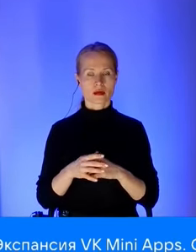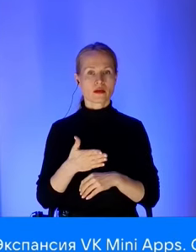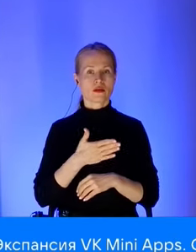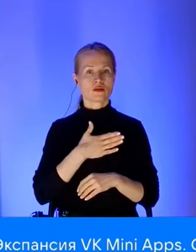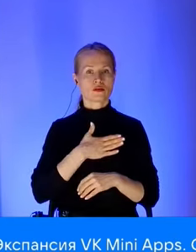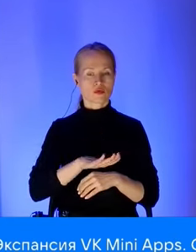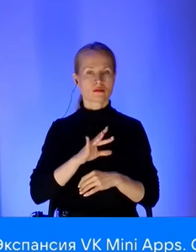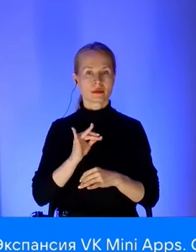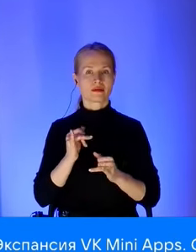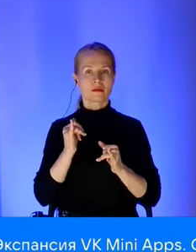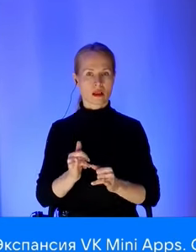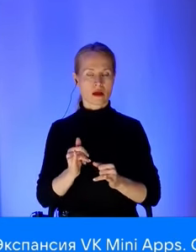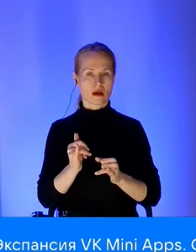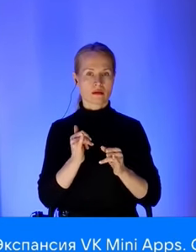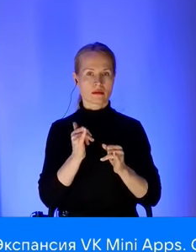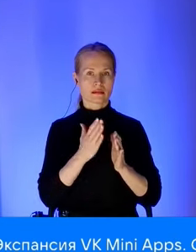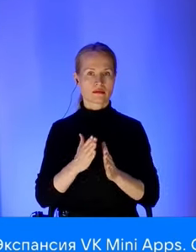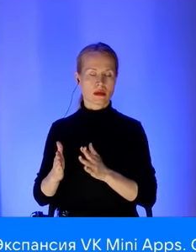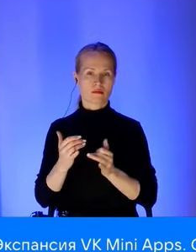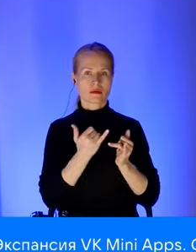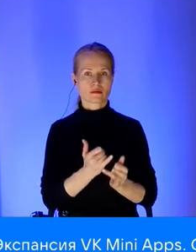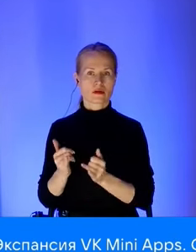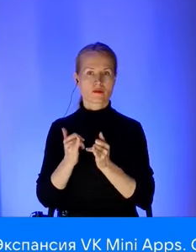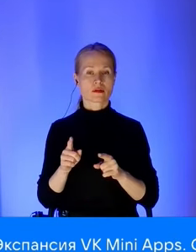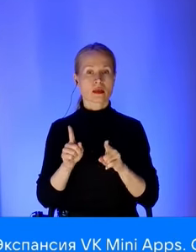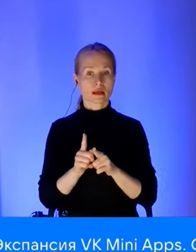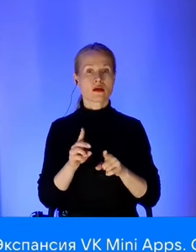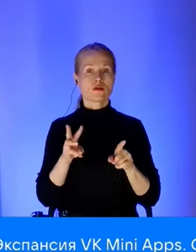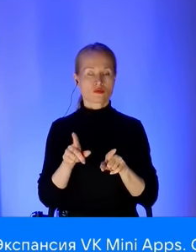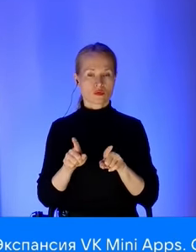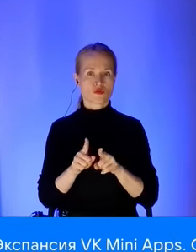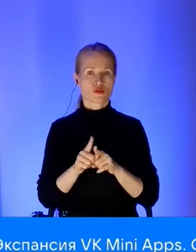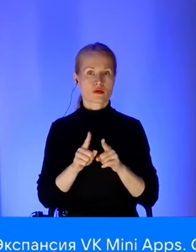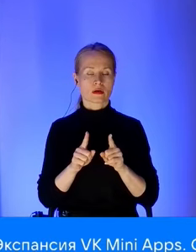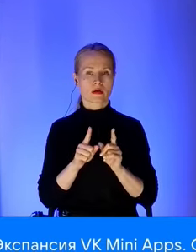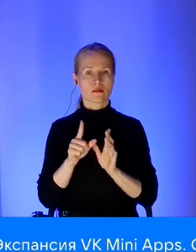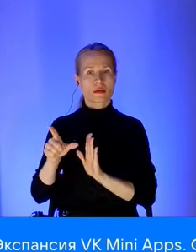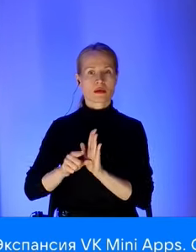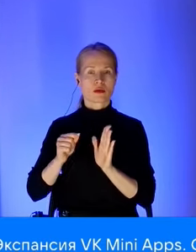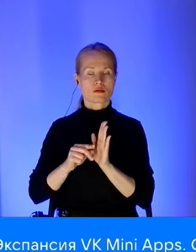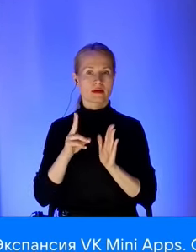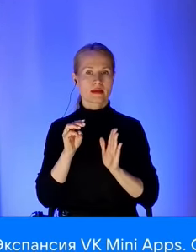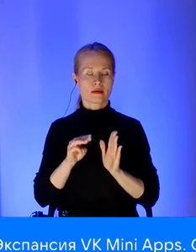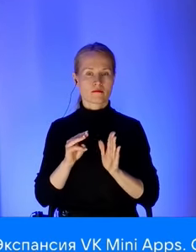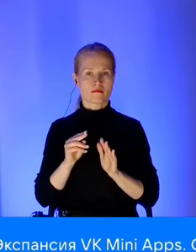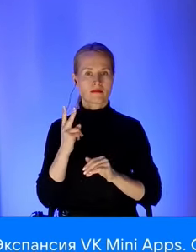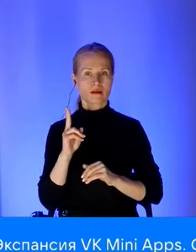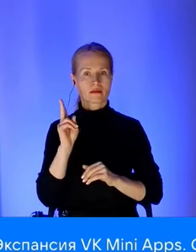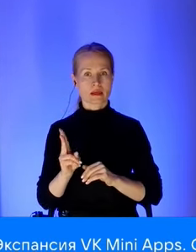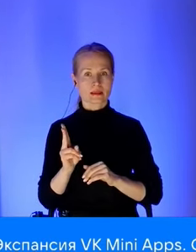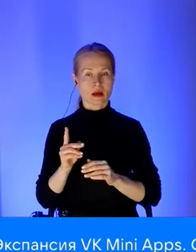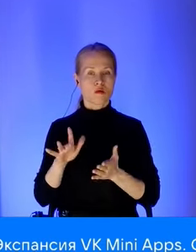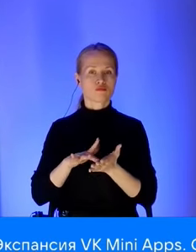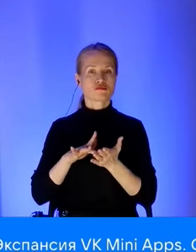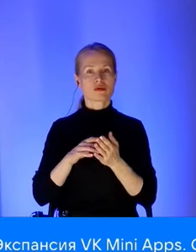Используем и для системных сервисов. Такие сервисы тоже мимикрируют клиент ВКонтакте. То есть путешествие по клиенту